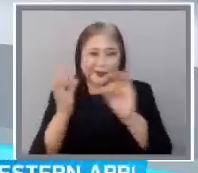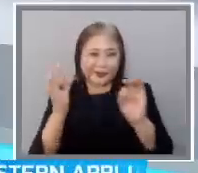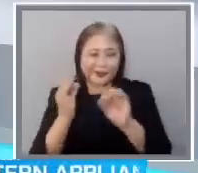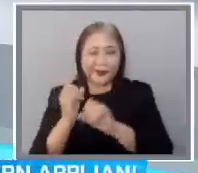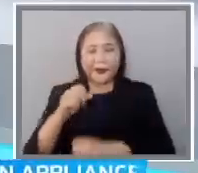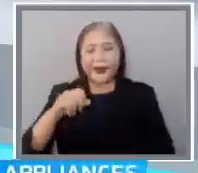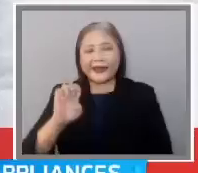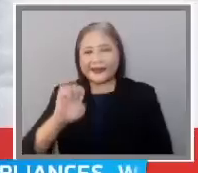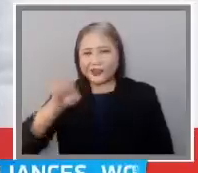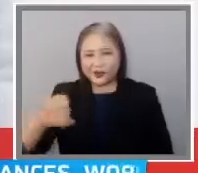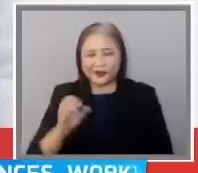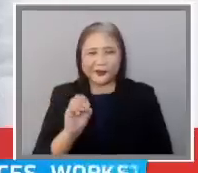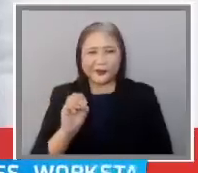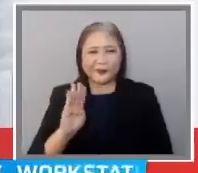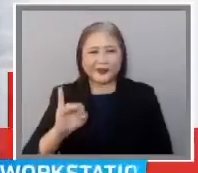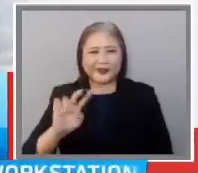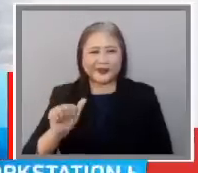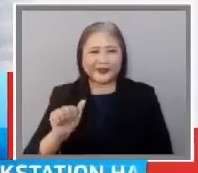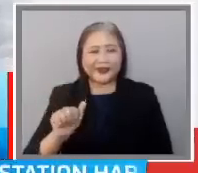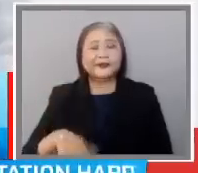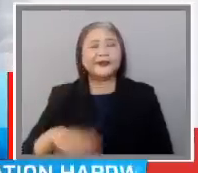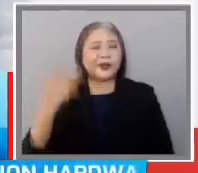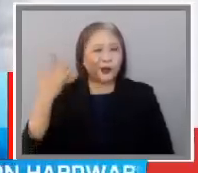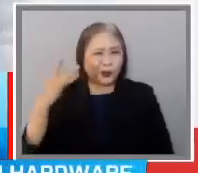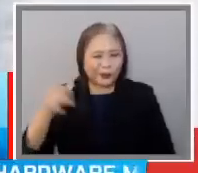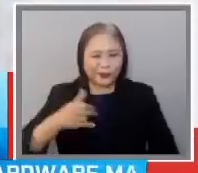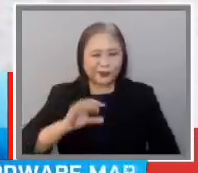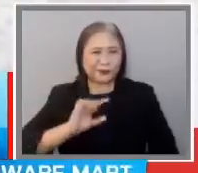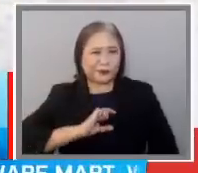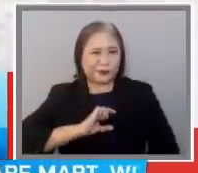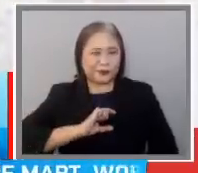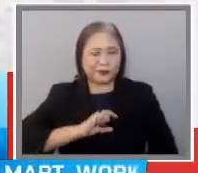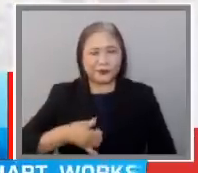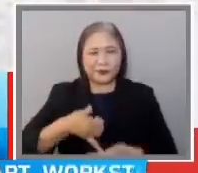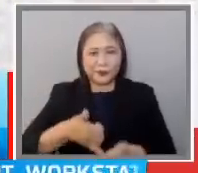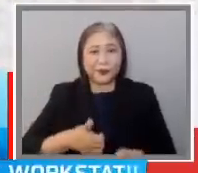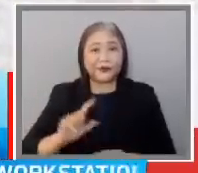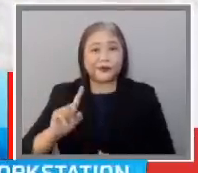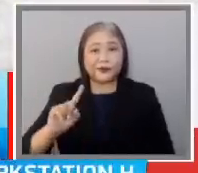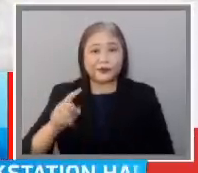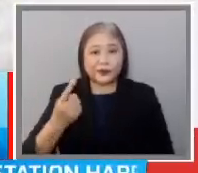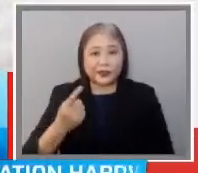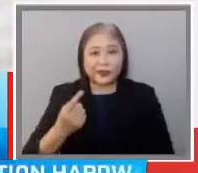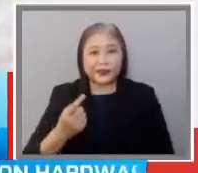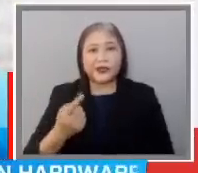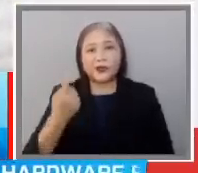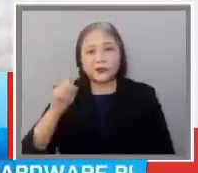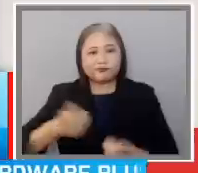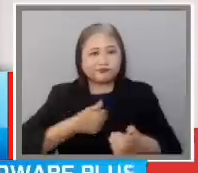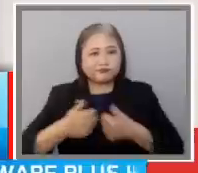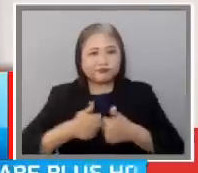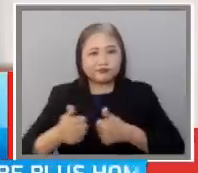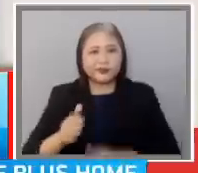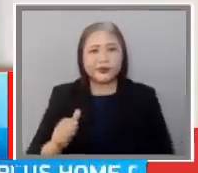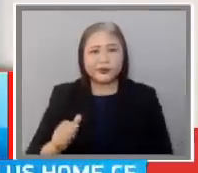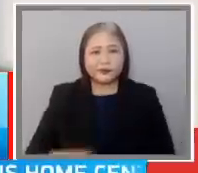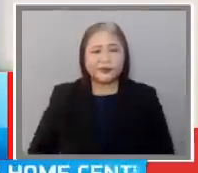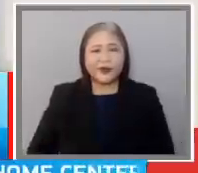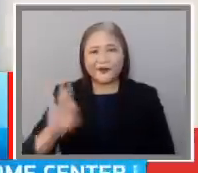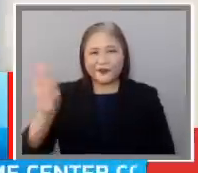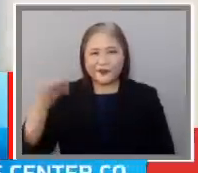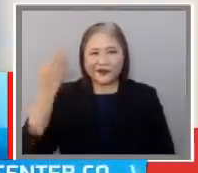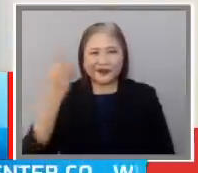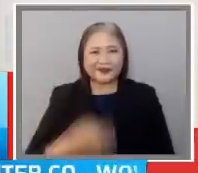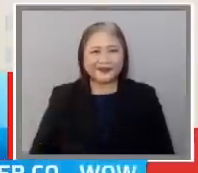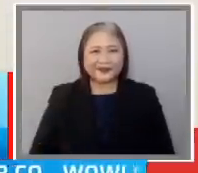Obiena. Naka-gold medal po siya sa katatapos lamang na Perche Anor Tournament sa Roubaix, France. Tinalo ni